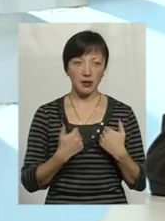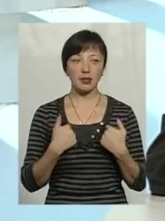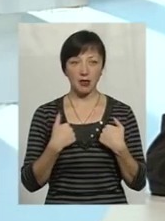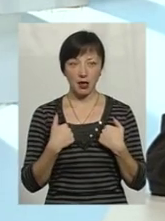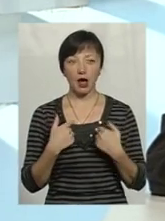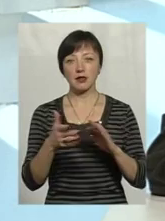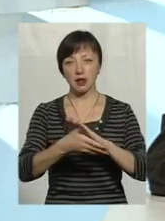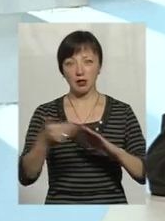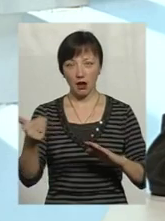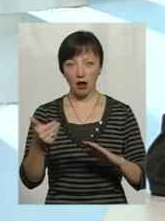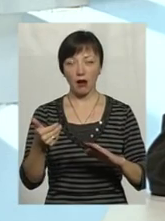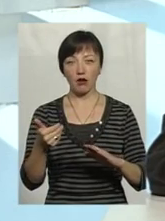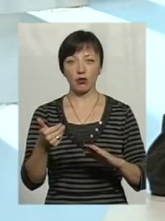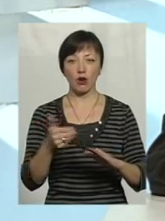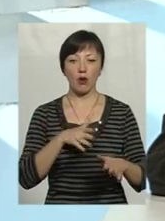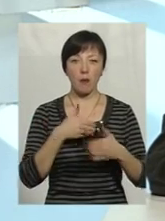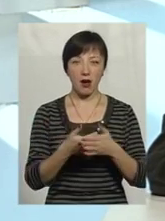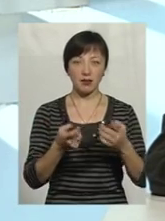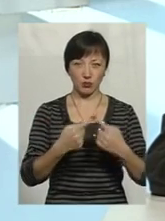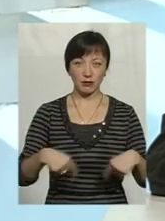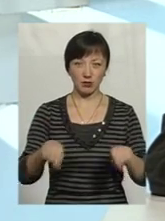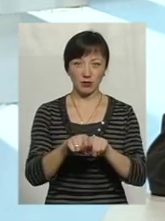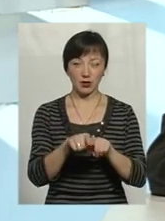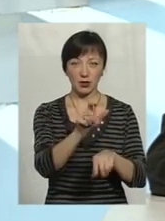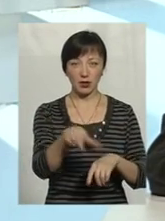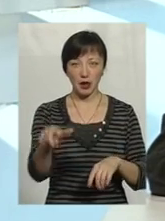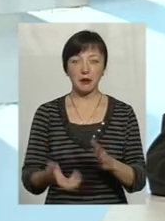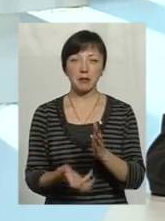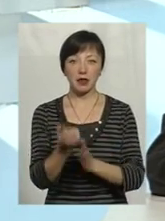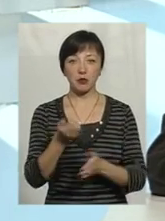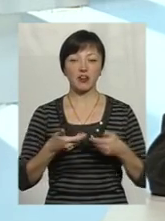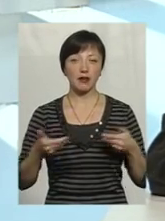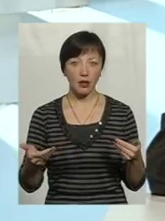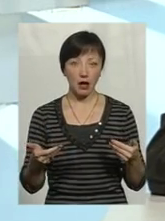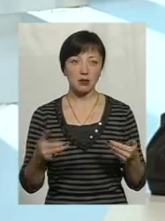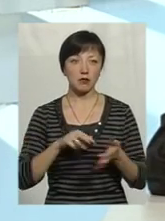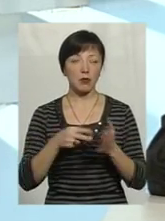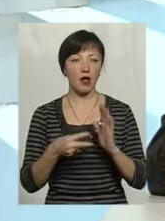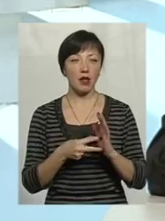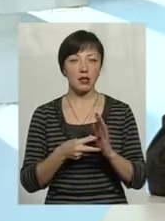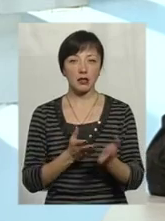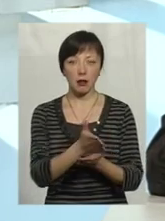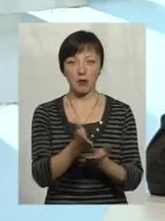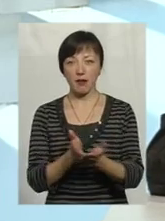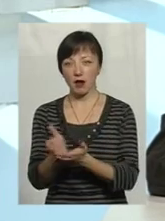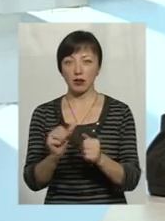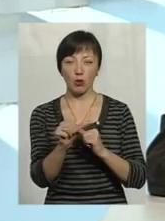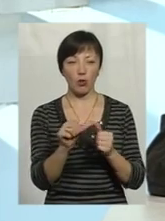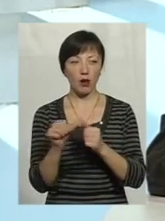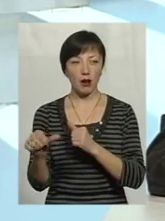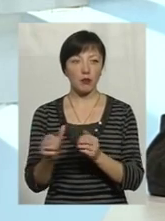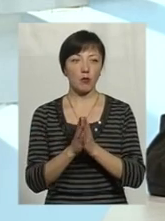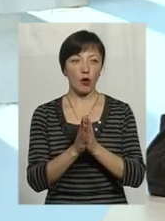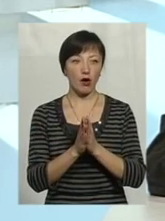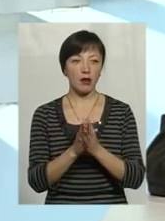принципі, закликаю колег там, з громадського середовища підтримувати нас в плані направляти окремо також ще